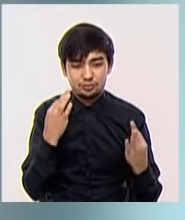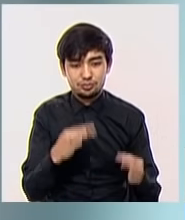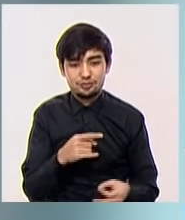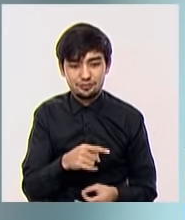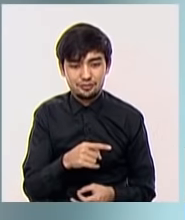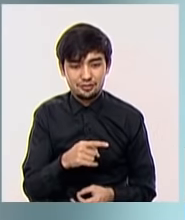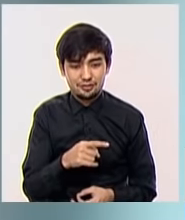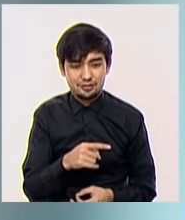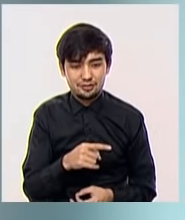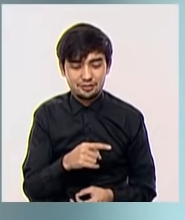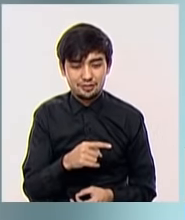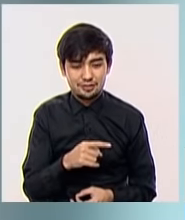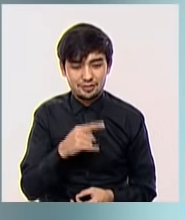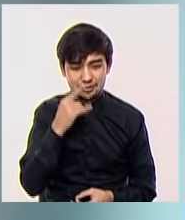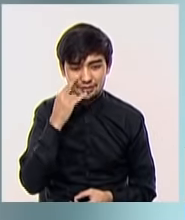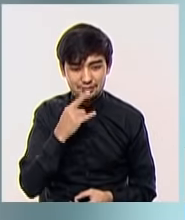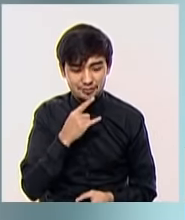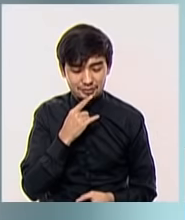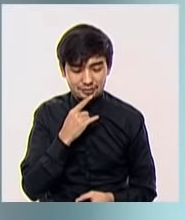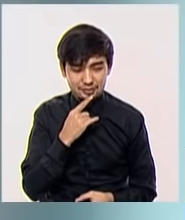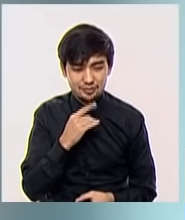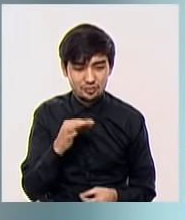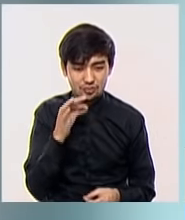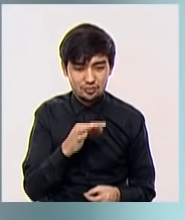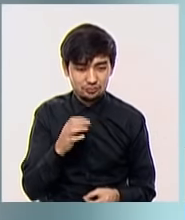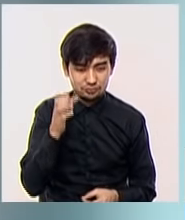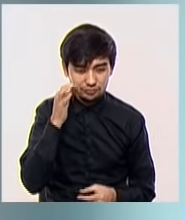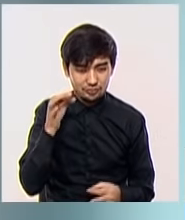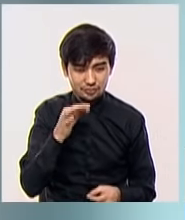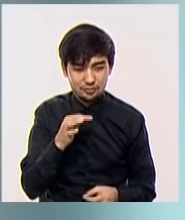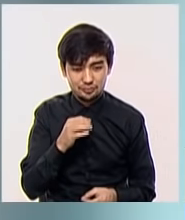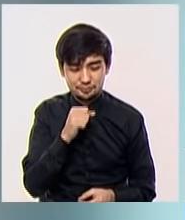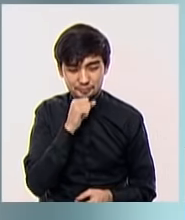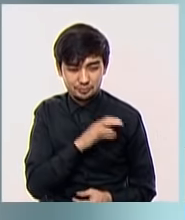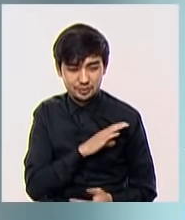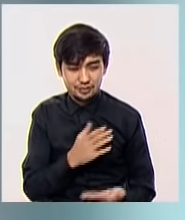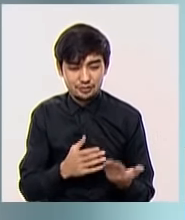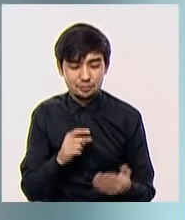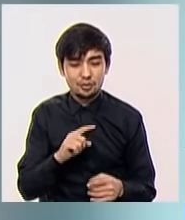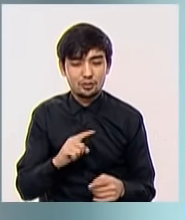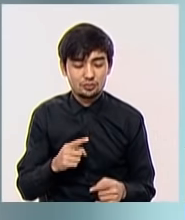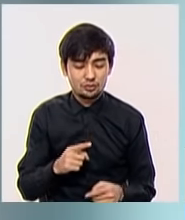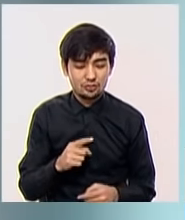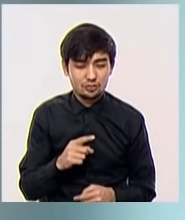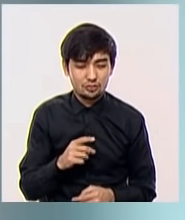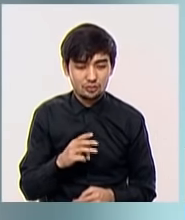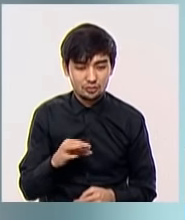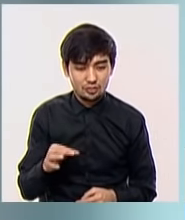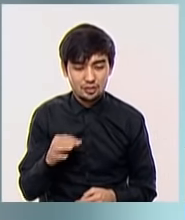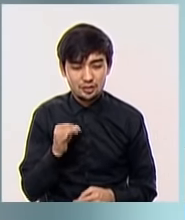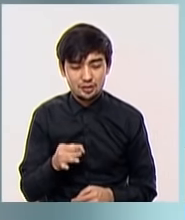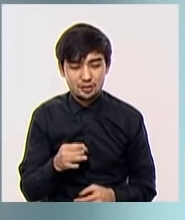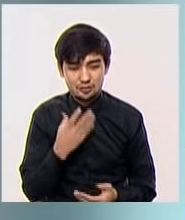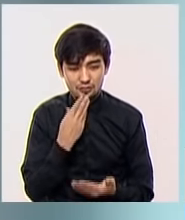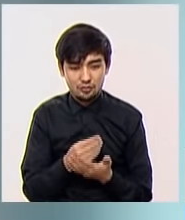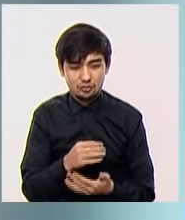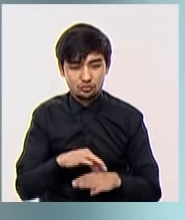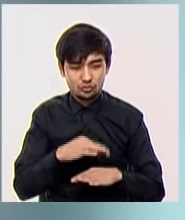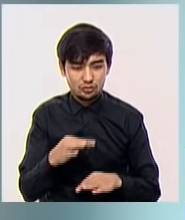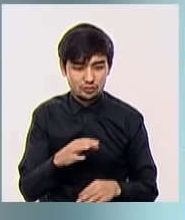присоединение казахстан дипломатические промчался потому что значит его позиция достаточно